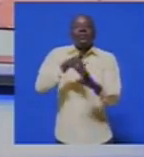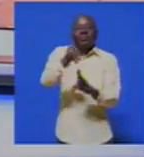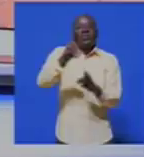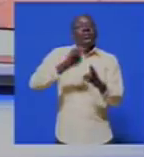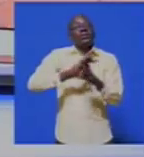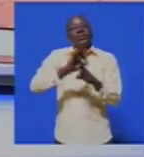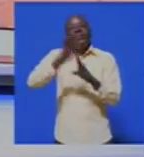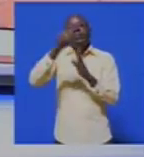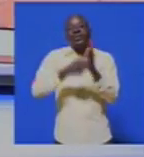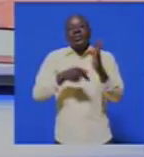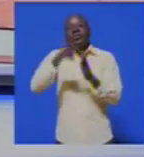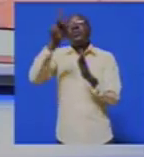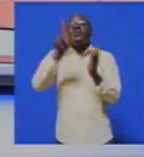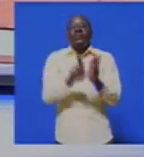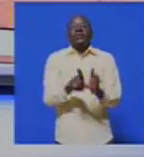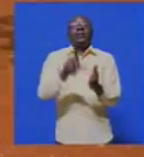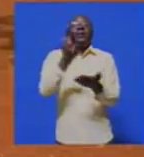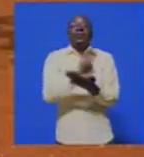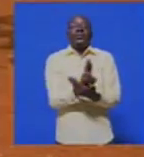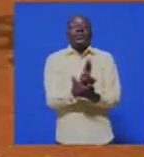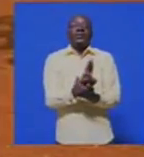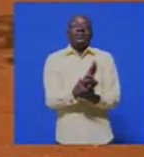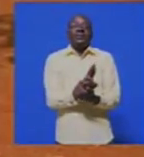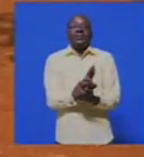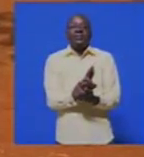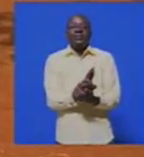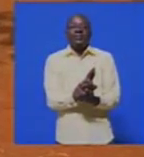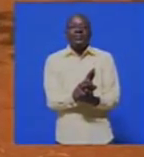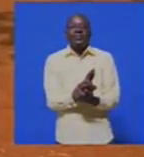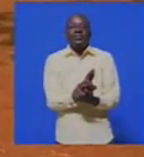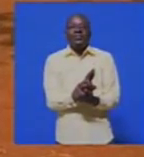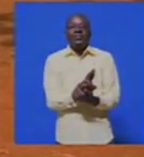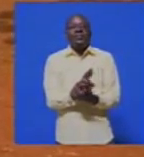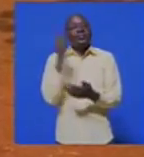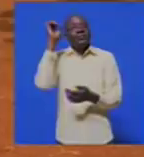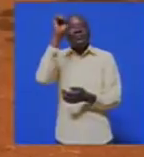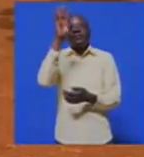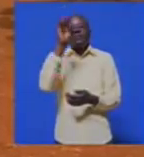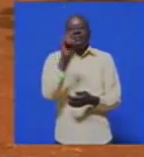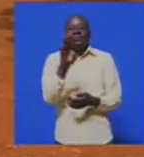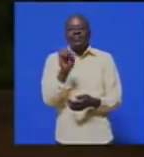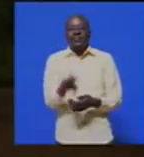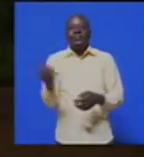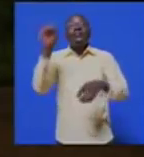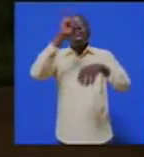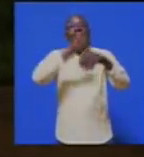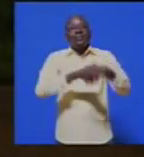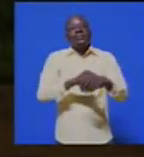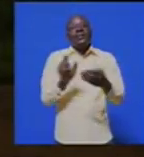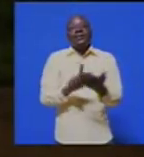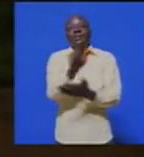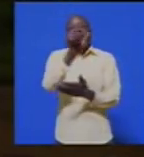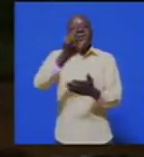professionnelle. Konsoun Koulibaly et Olopoda. Un feu tricolore installé dans l'enceinte du lycée régional